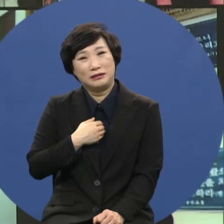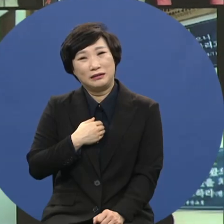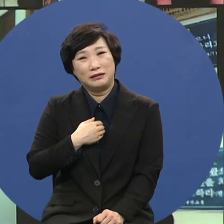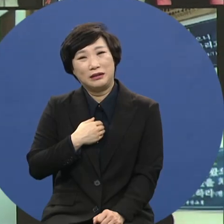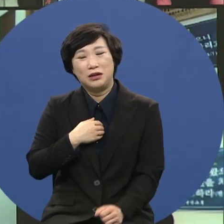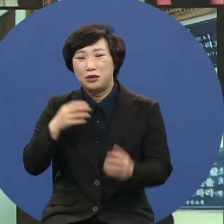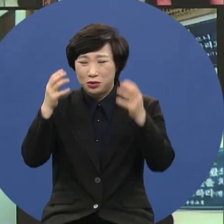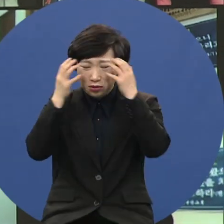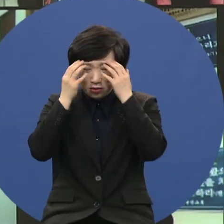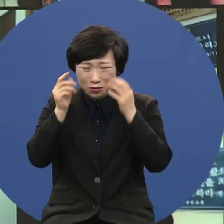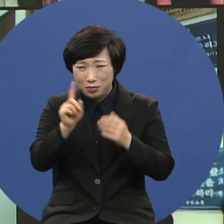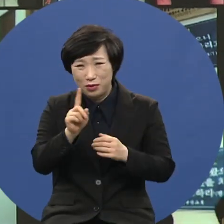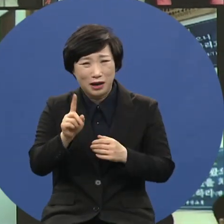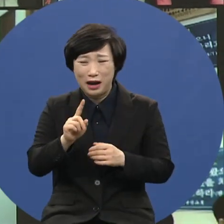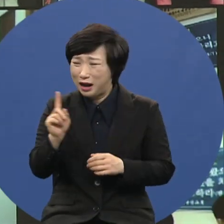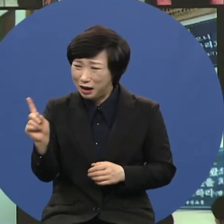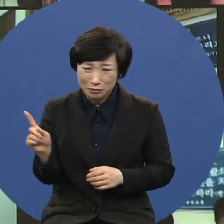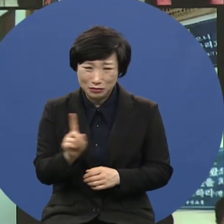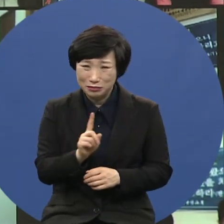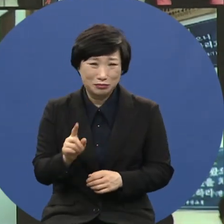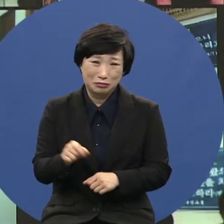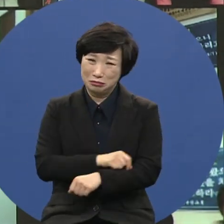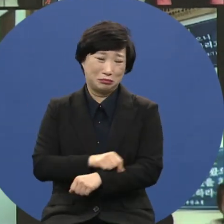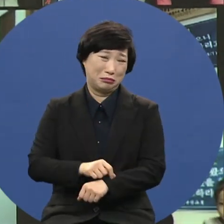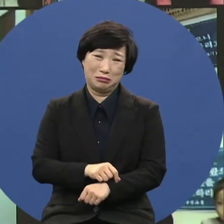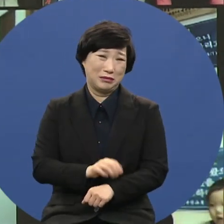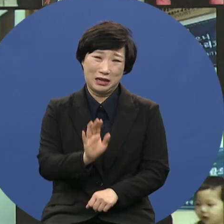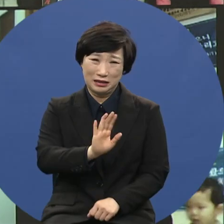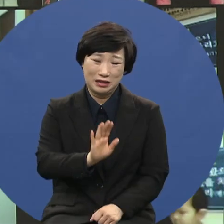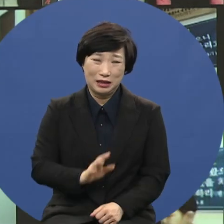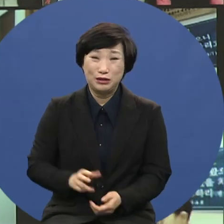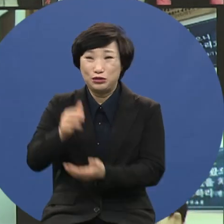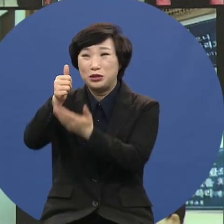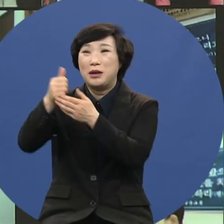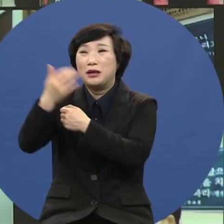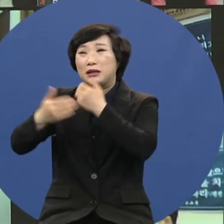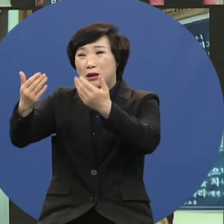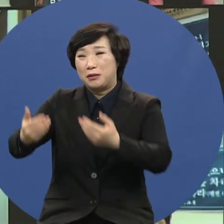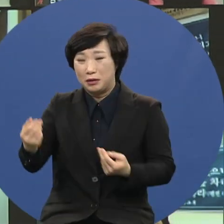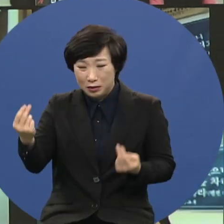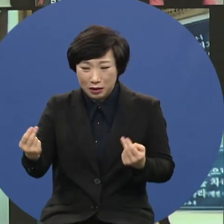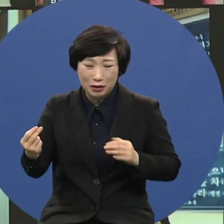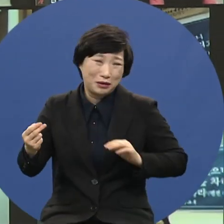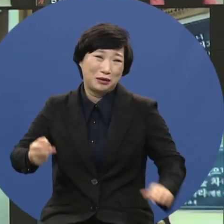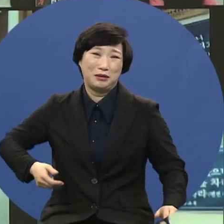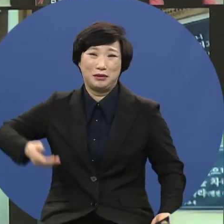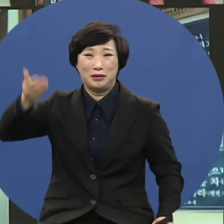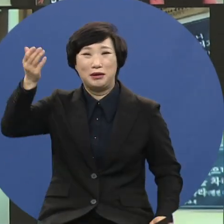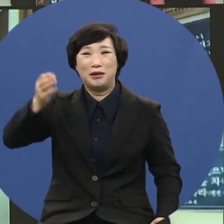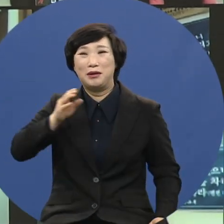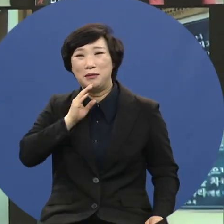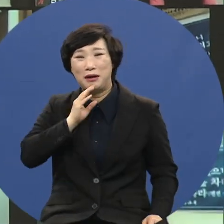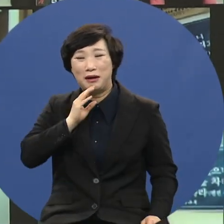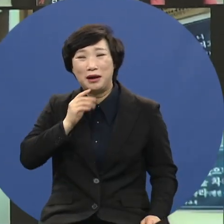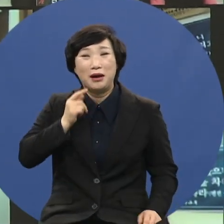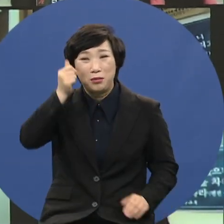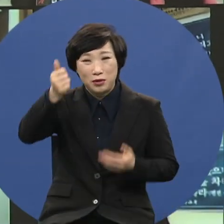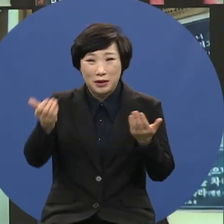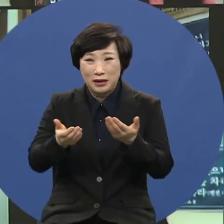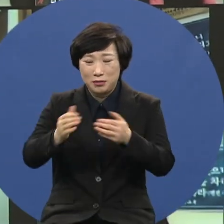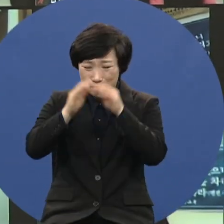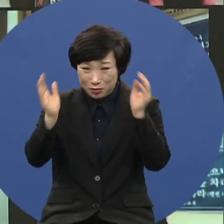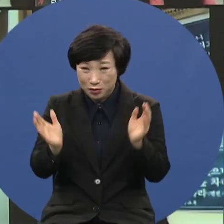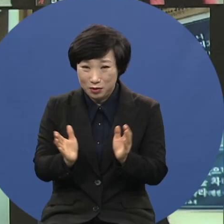네 고통은 아무것도 아니야. 주님이 주시는 은혜 앞에 제 목회의